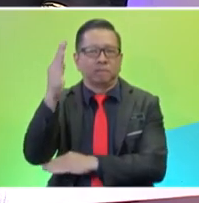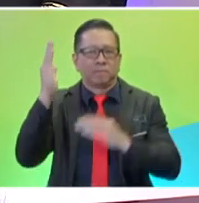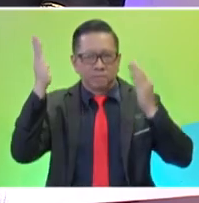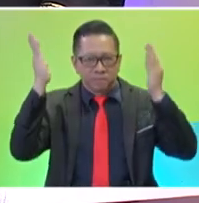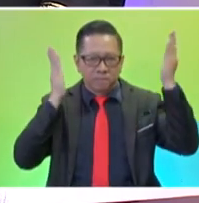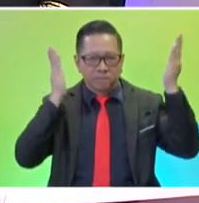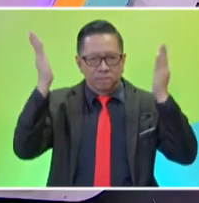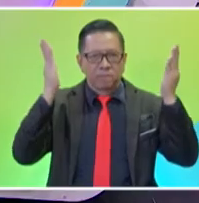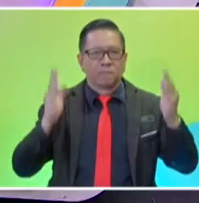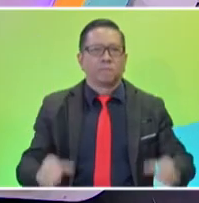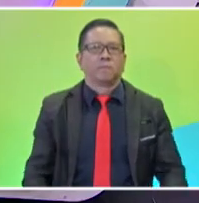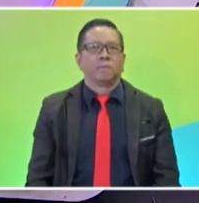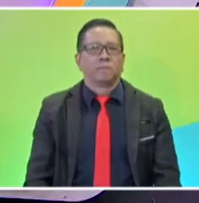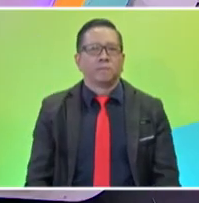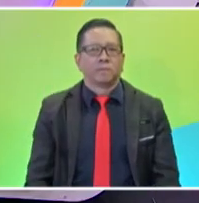Lang ini menghayati